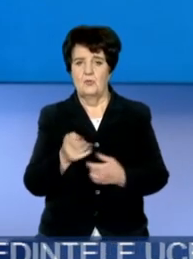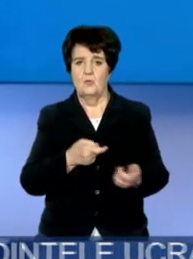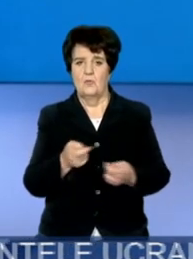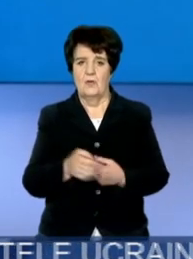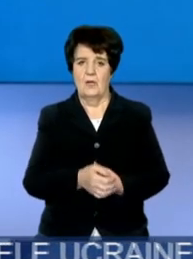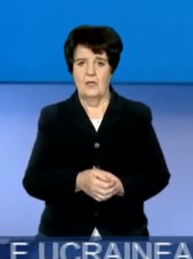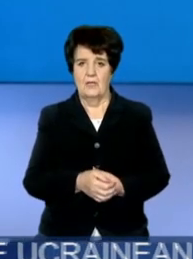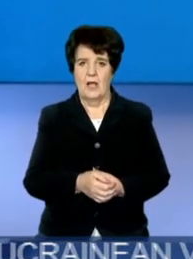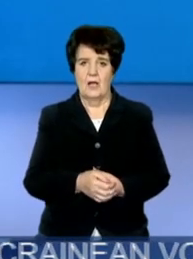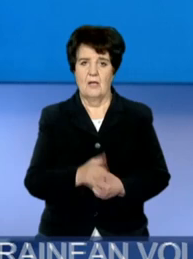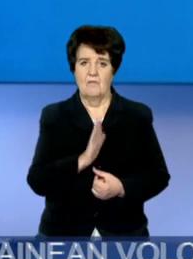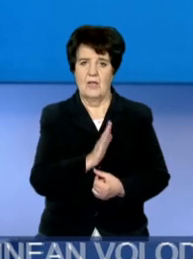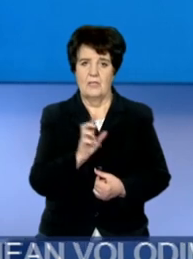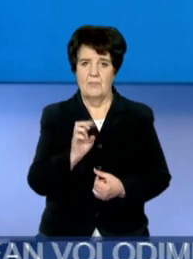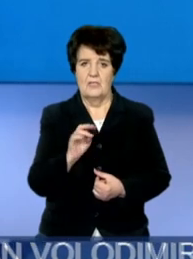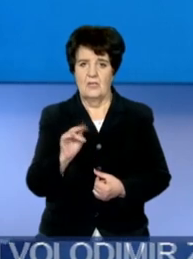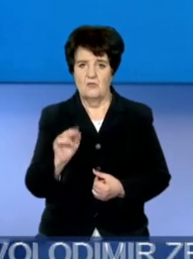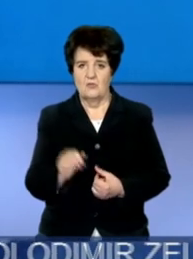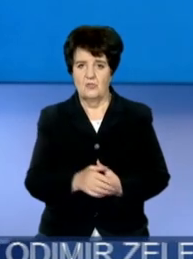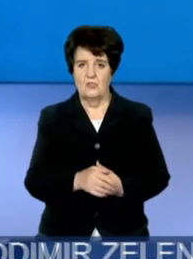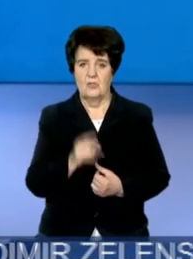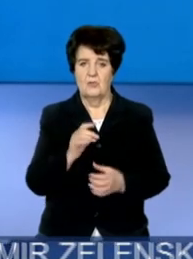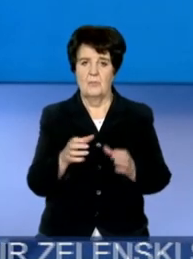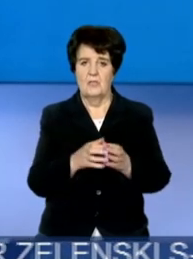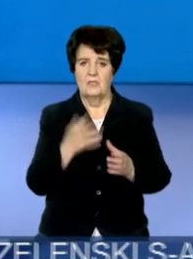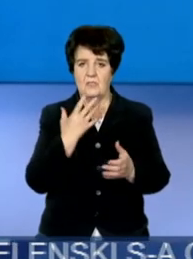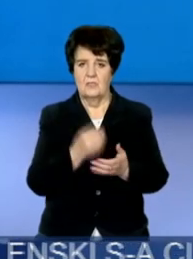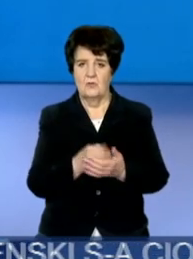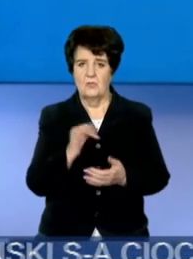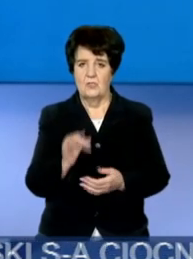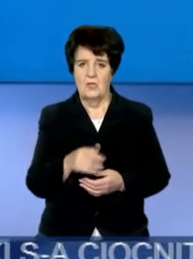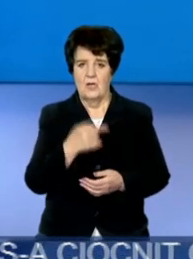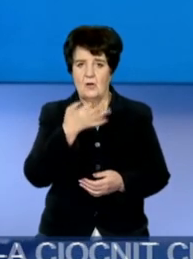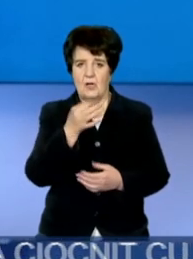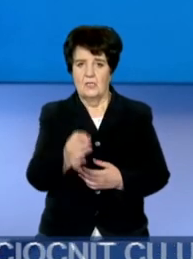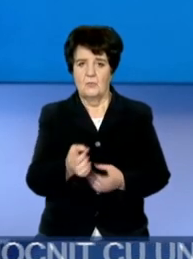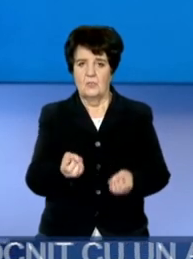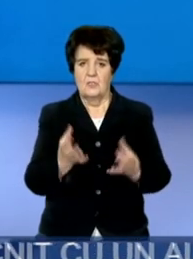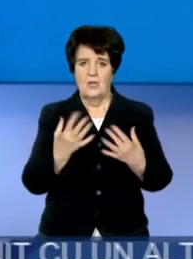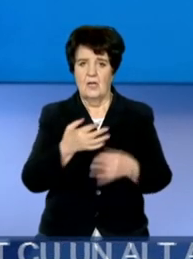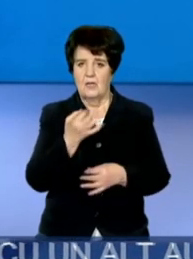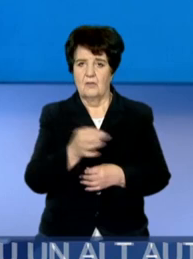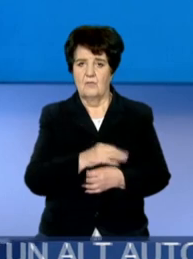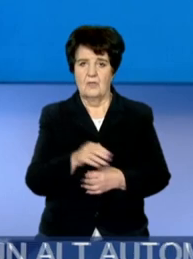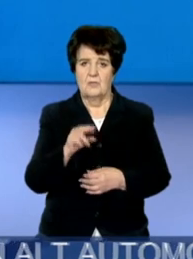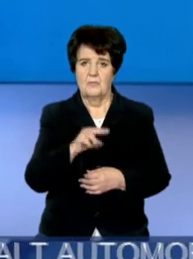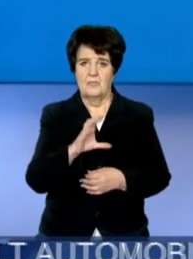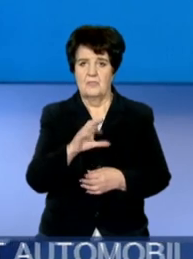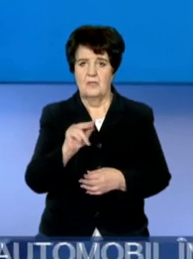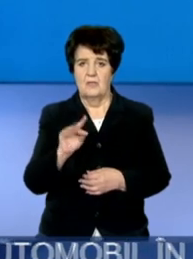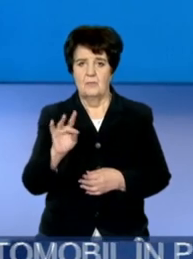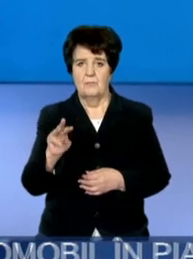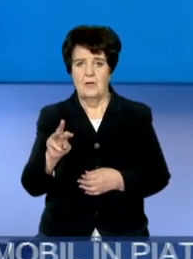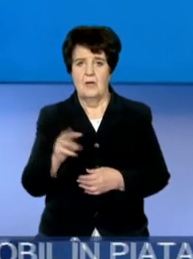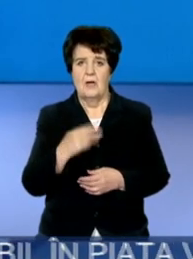socialistul Vlad bătrân și a acuzat presiunea asupra Partidului său și a evitat să dea un răspuns Clar dacă peste RMN susține sau